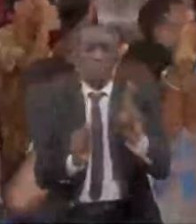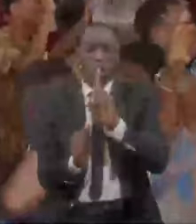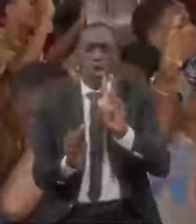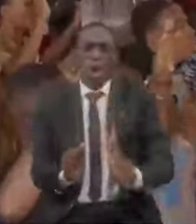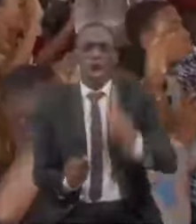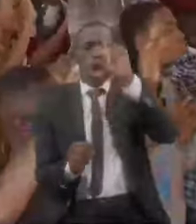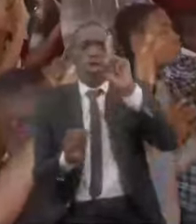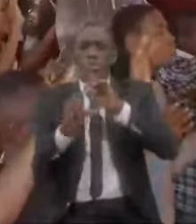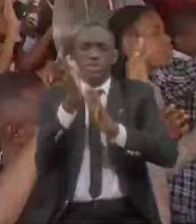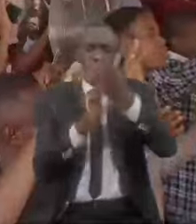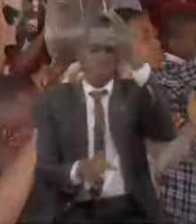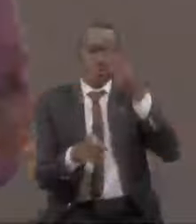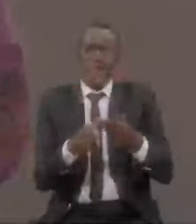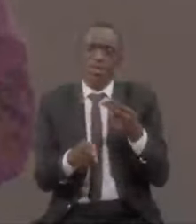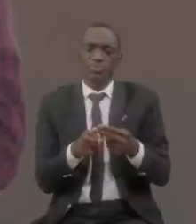Jésus,